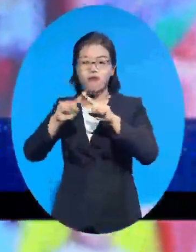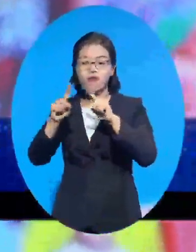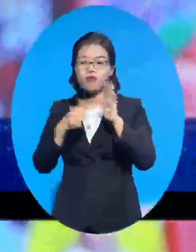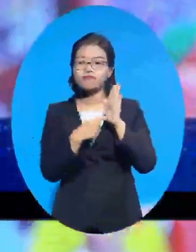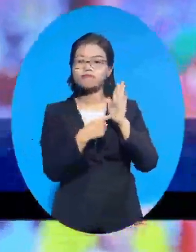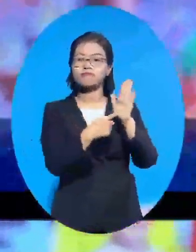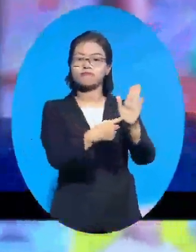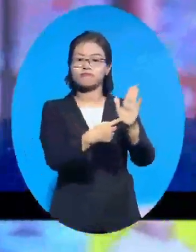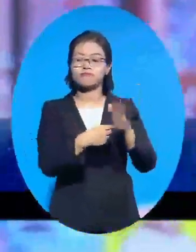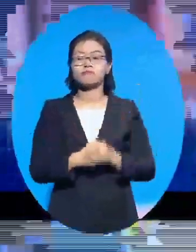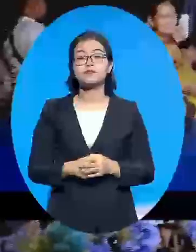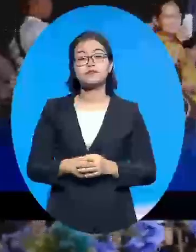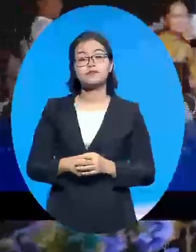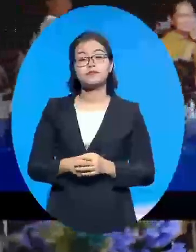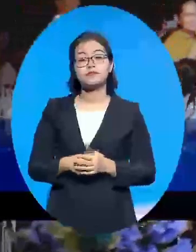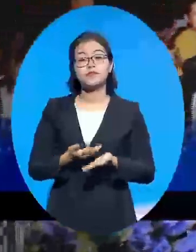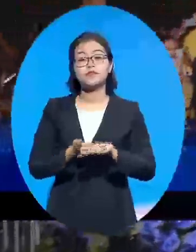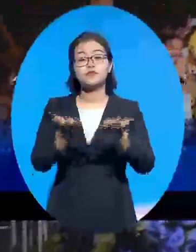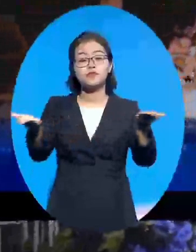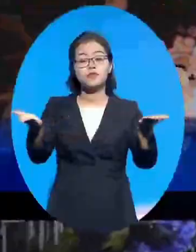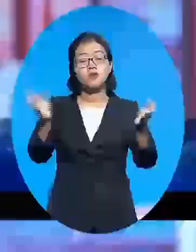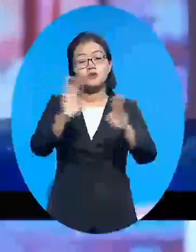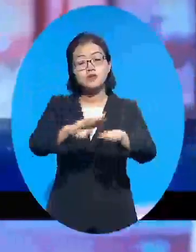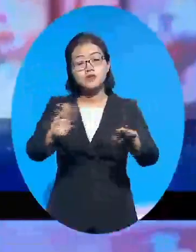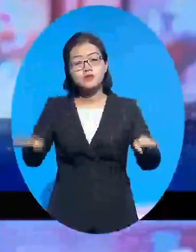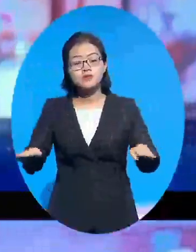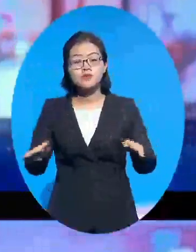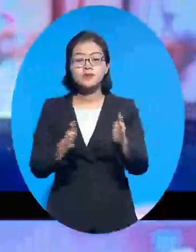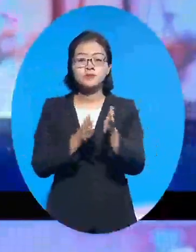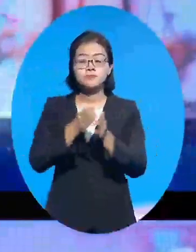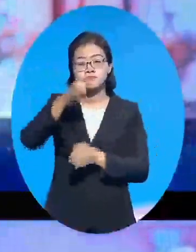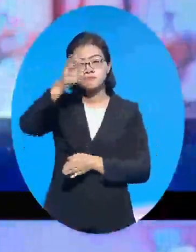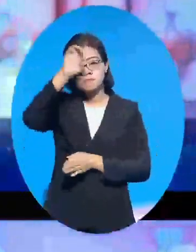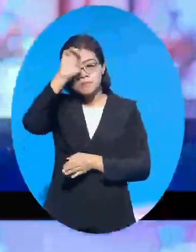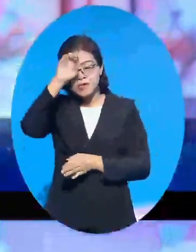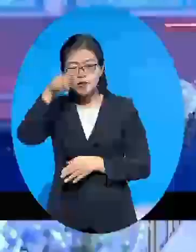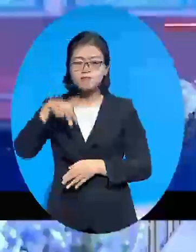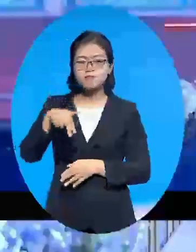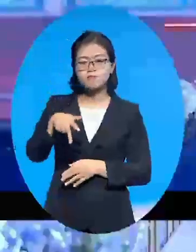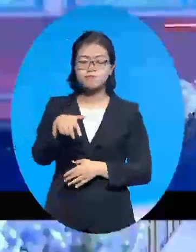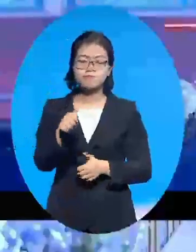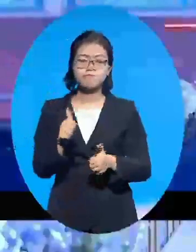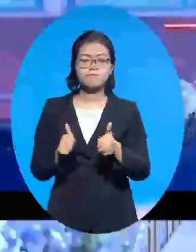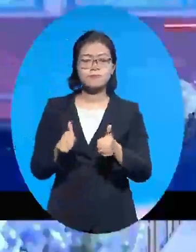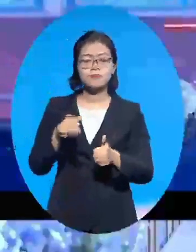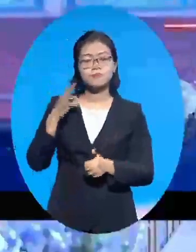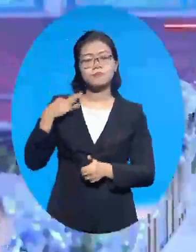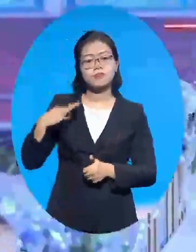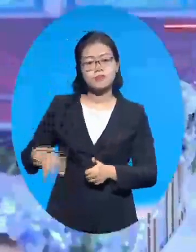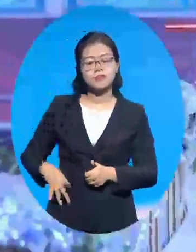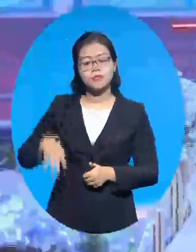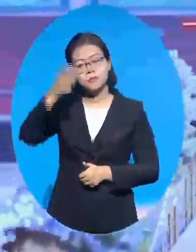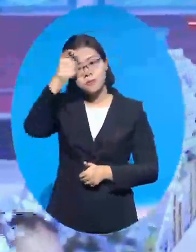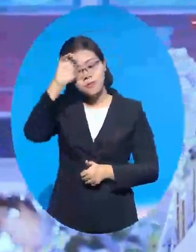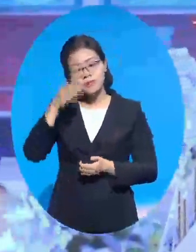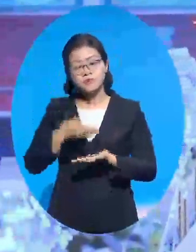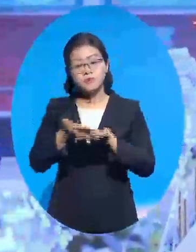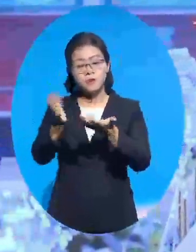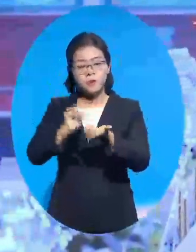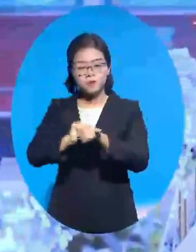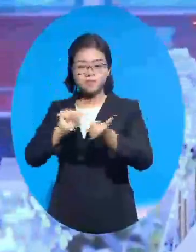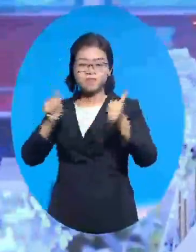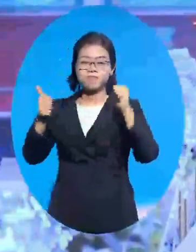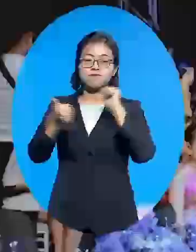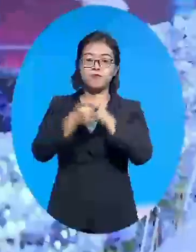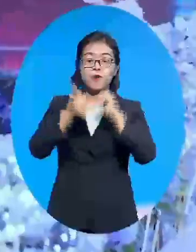Ruby Trần còn muốn tạo sân chơi và các em thiếu nhi thỏa được niềm đam mê với thời trang trên sàn diễn các bé sẽ được hóa thân thành công chúa nàng tiên và được